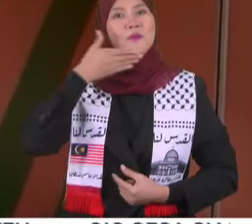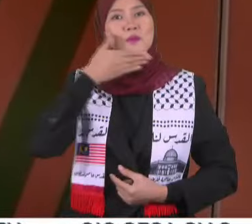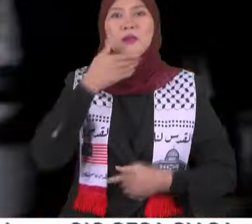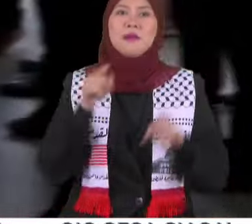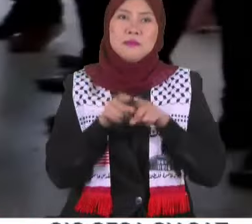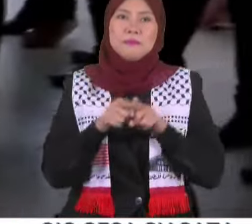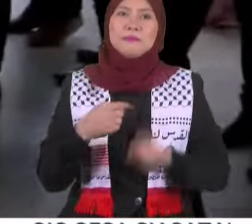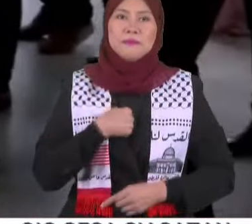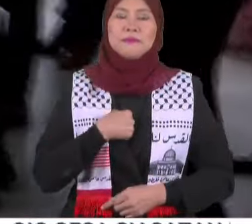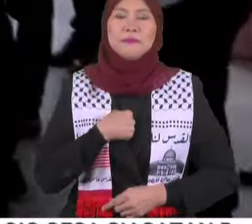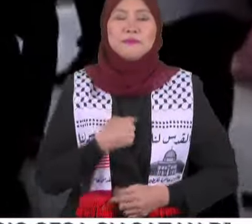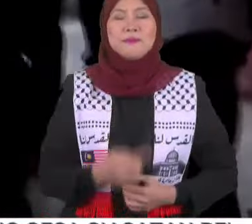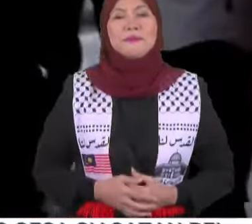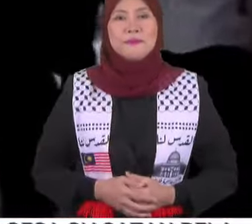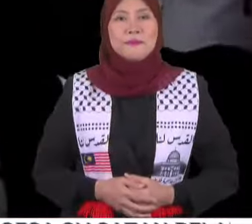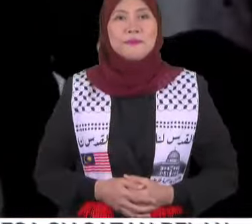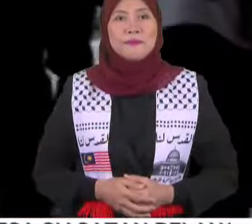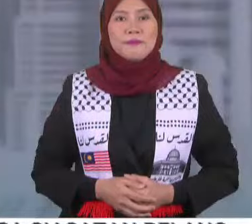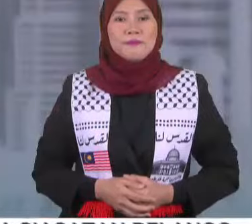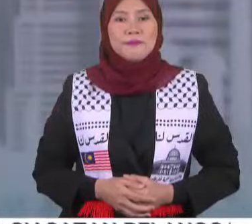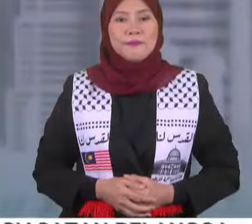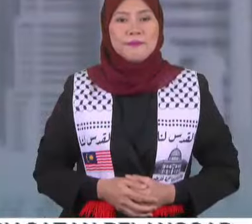saya.